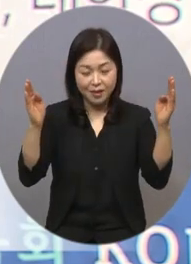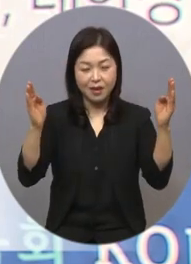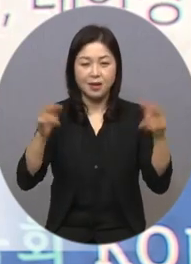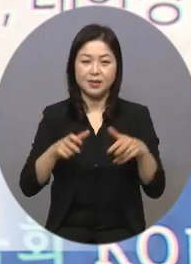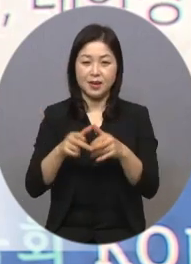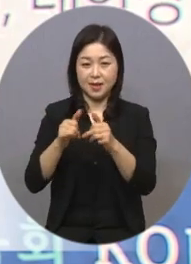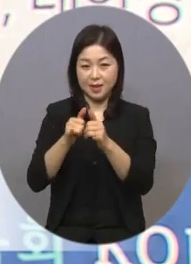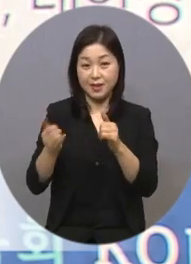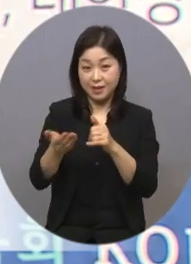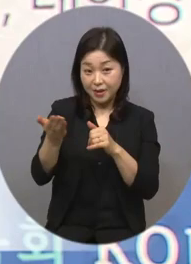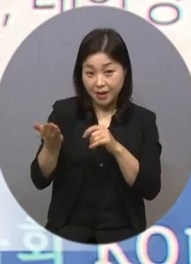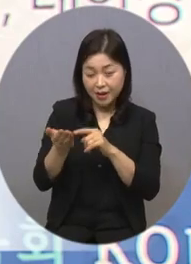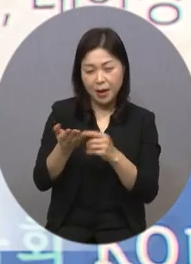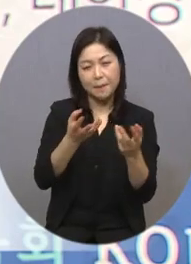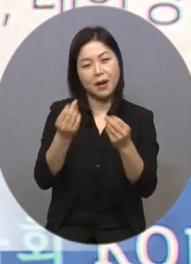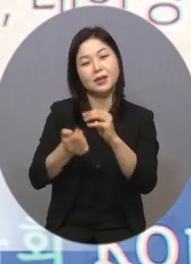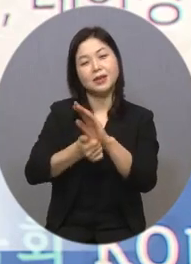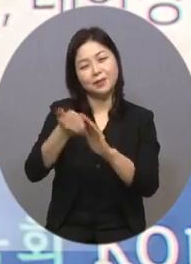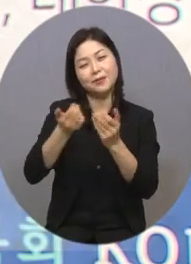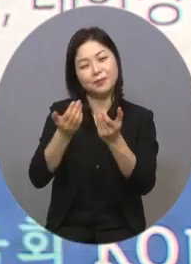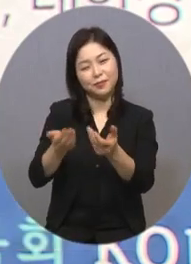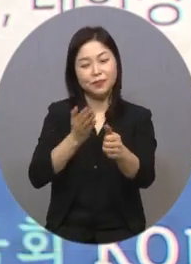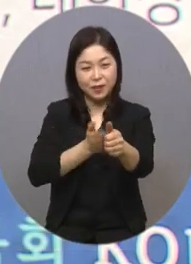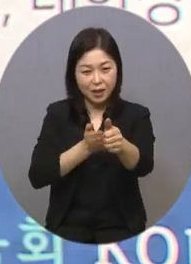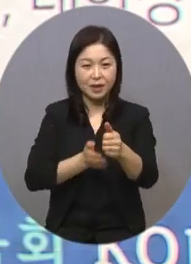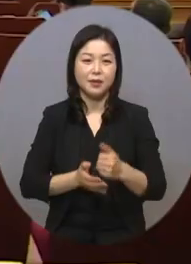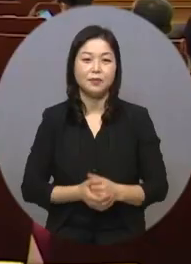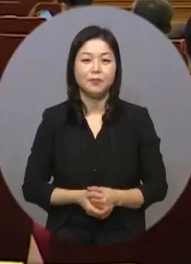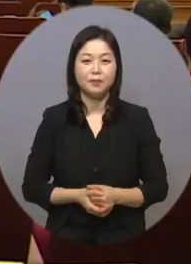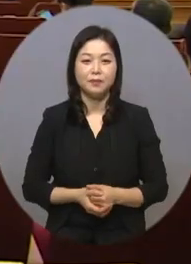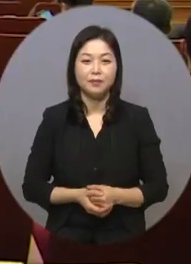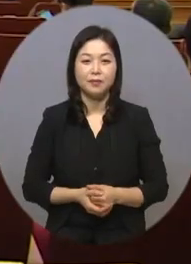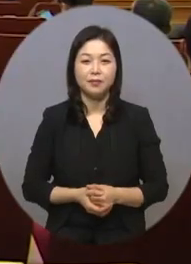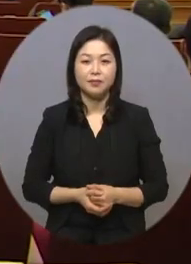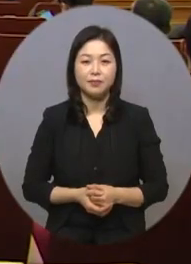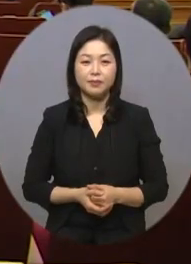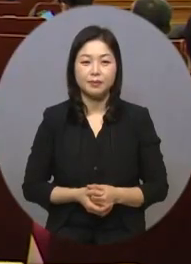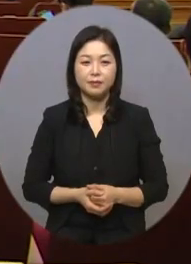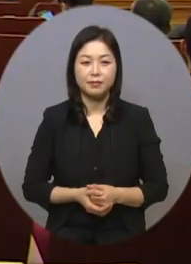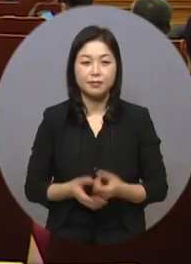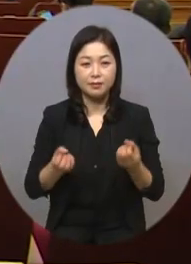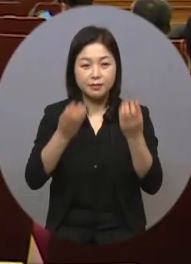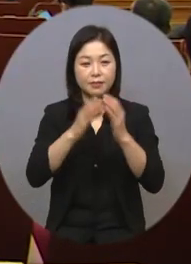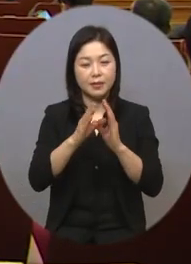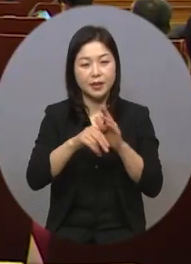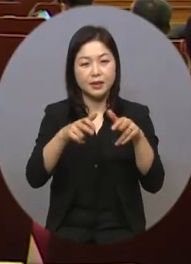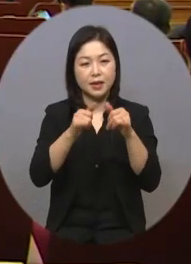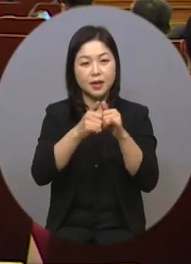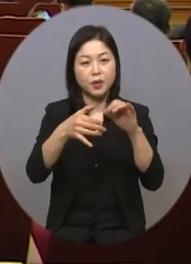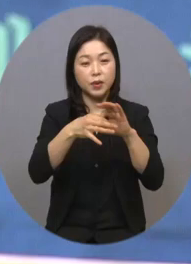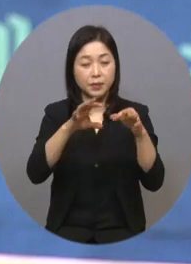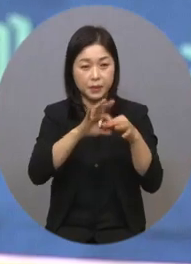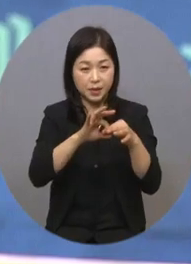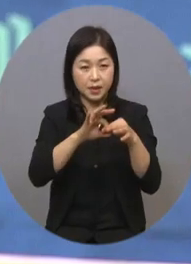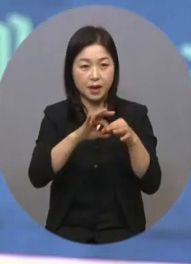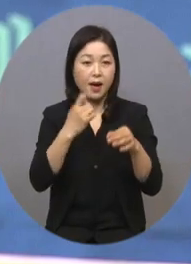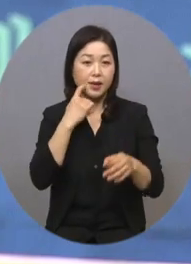우리 장애인들에게 많은 희망을 줬으면 좋겠습니다. 특히 행사에는 패럴림픽 2관왕을